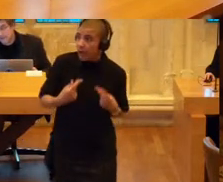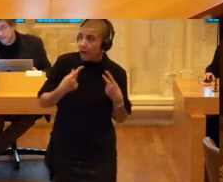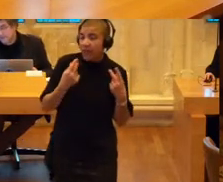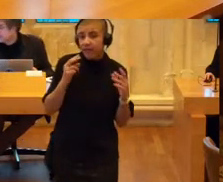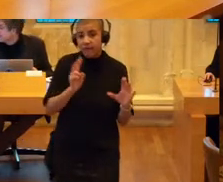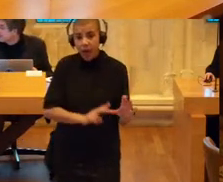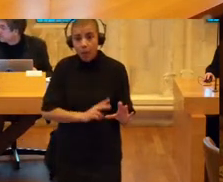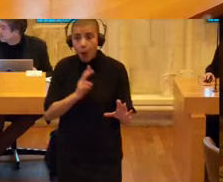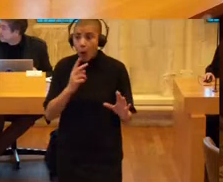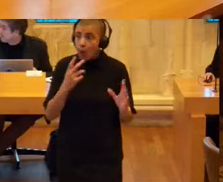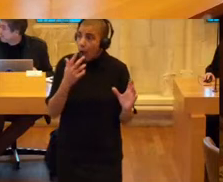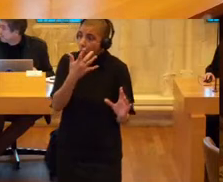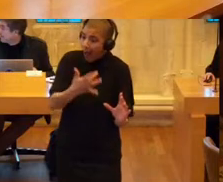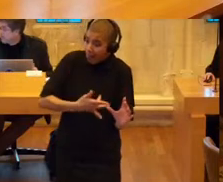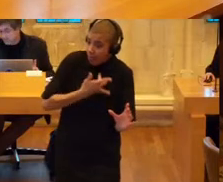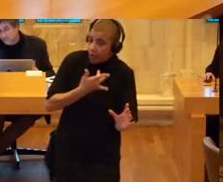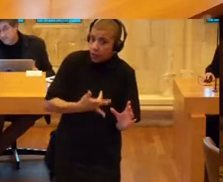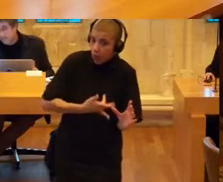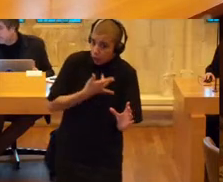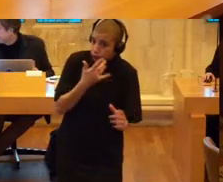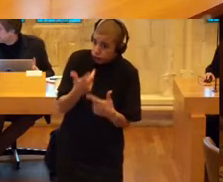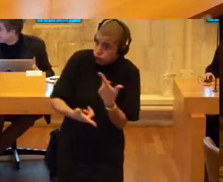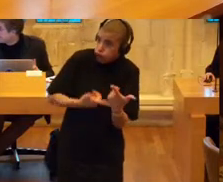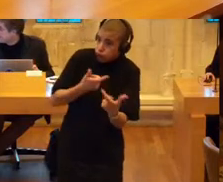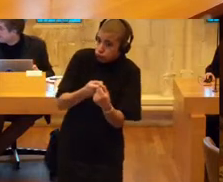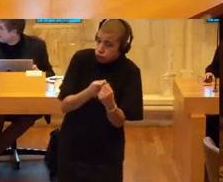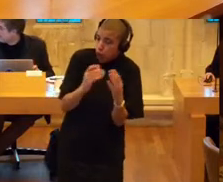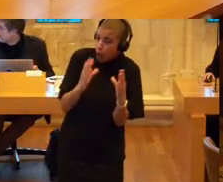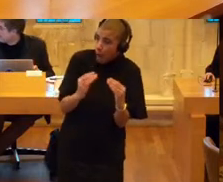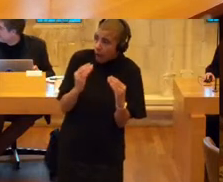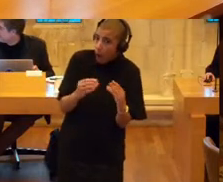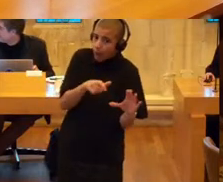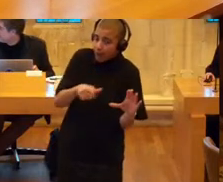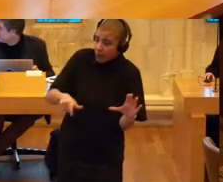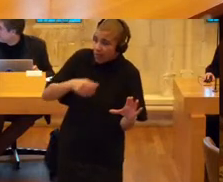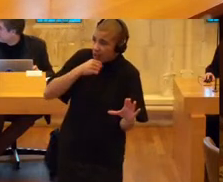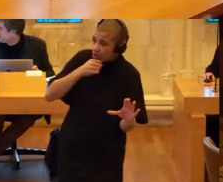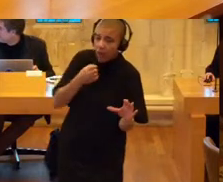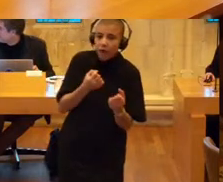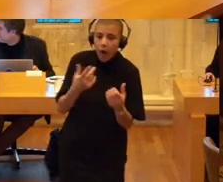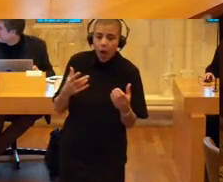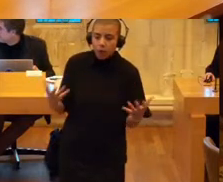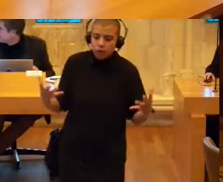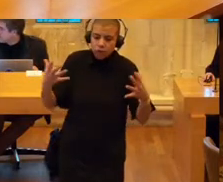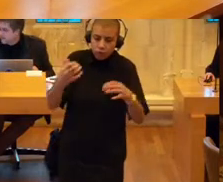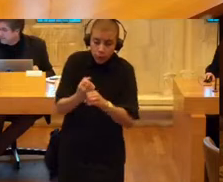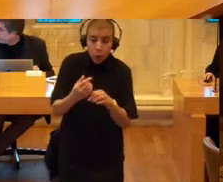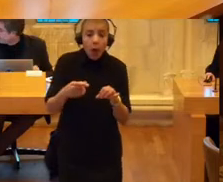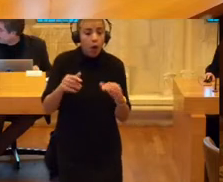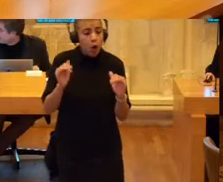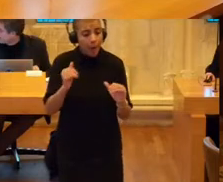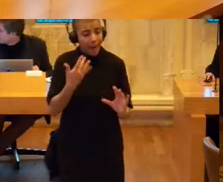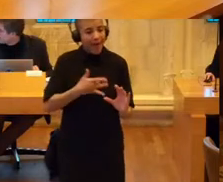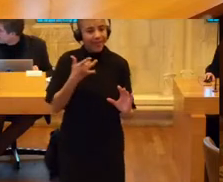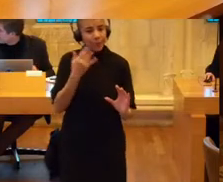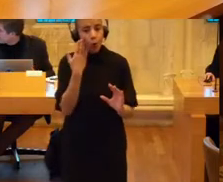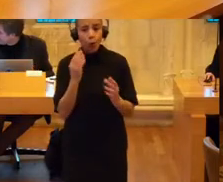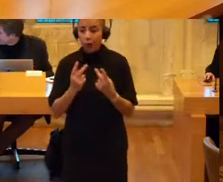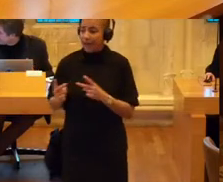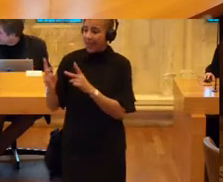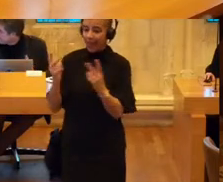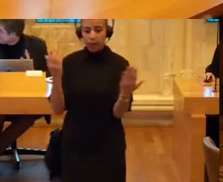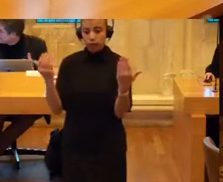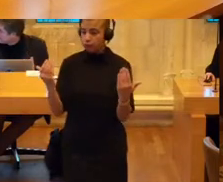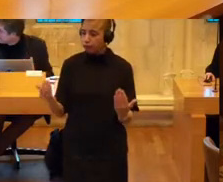Je ne vais pas m'étendre plus longtemps là-dessus, si ce n'est qu'il est intéressant de faire des comparaisons, parfois avec d'autres villes, y compris